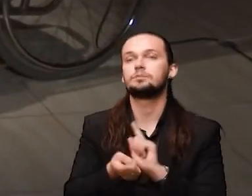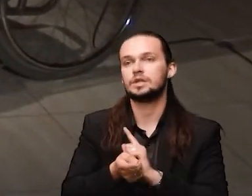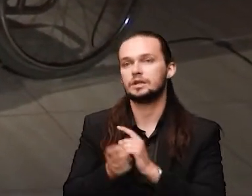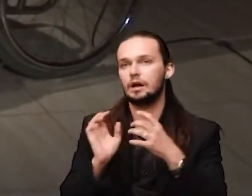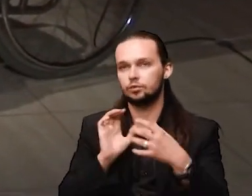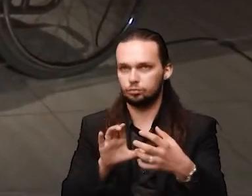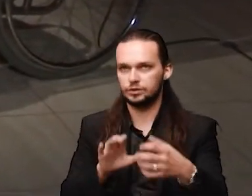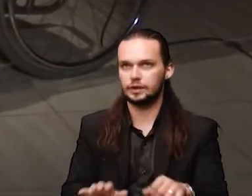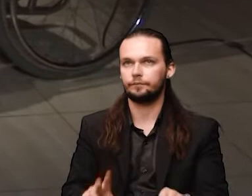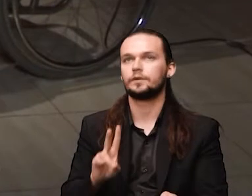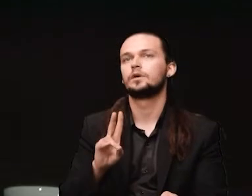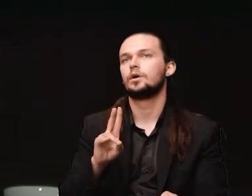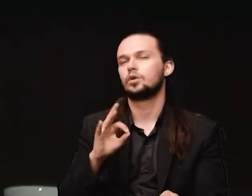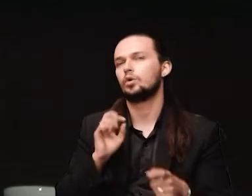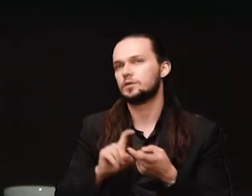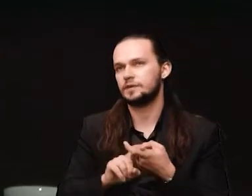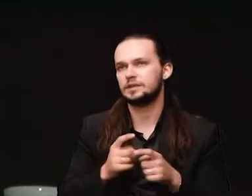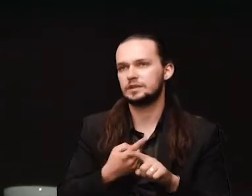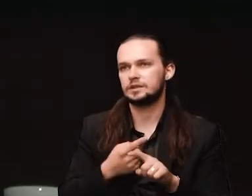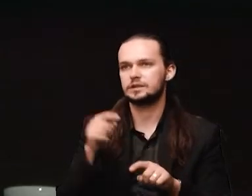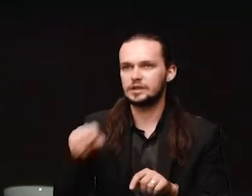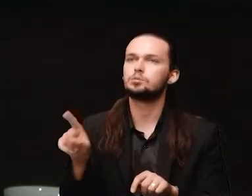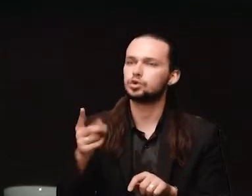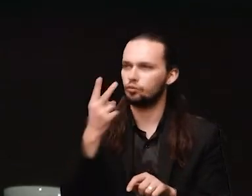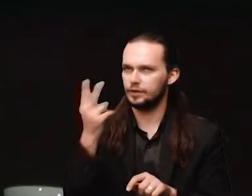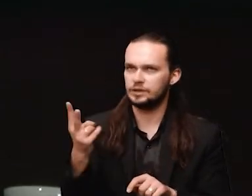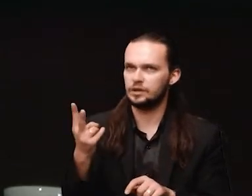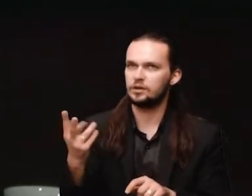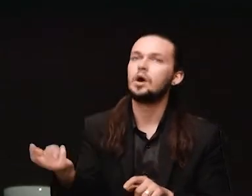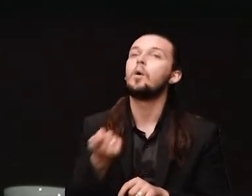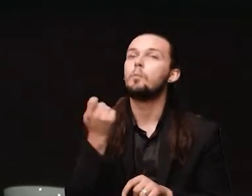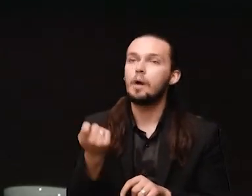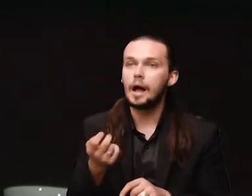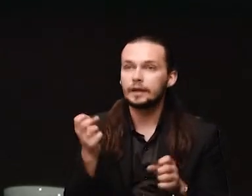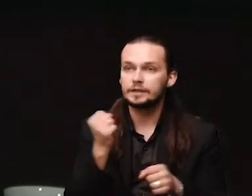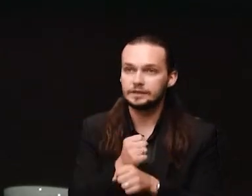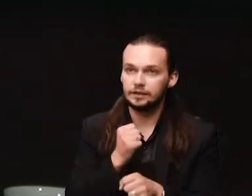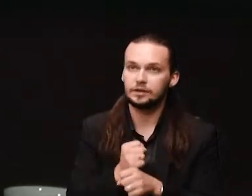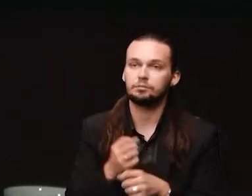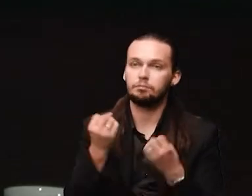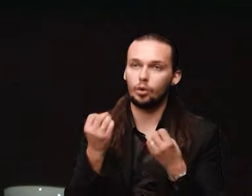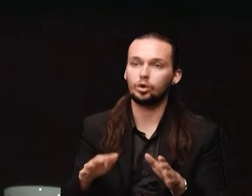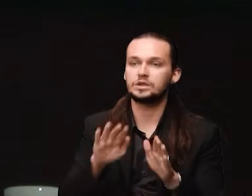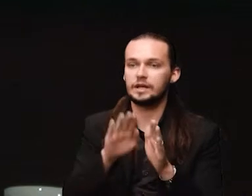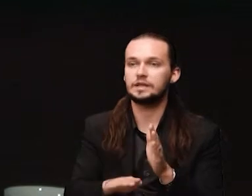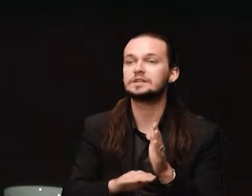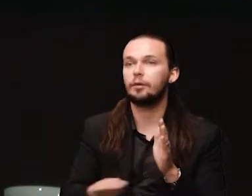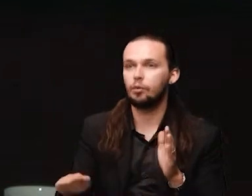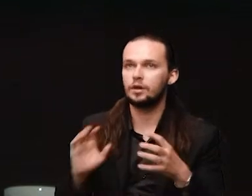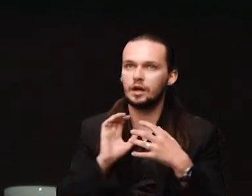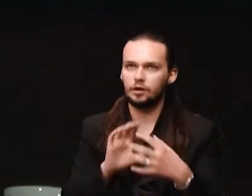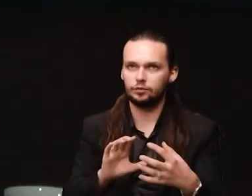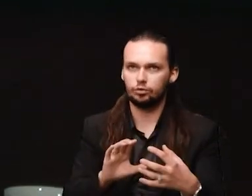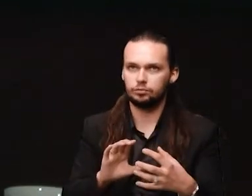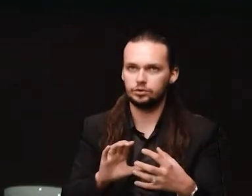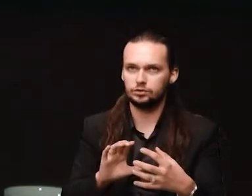низкопольные. Но, судя по этому сюжету, мало сделать низкопольные автобусы, надо, чтобы у них еще работали пандусы. И